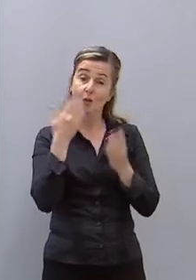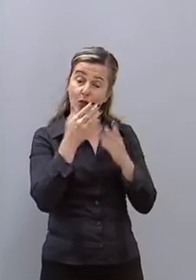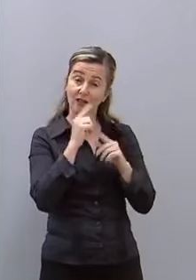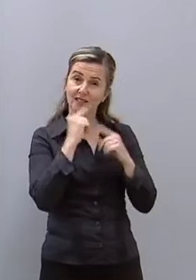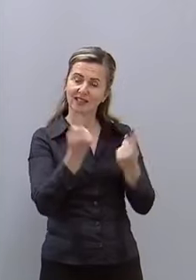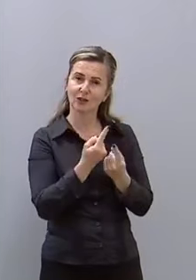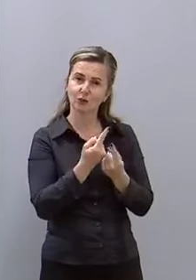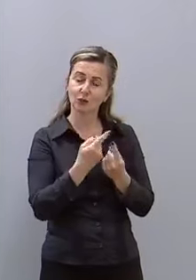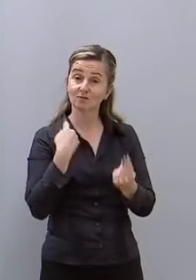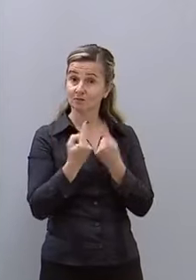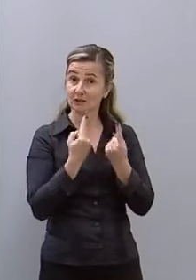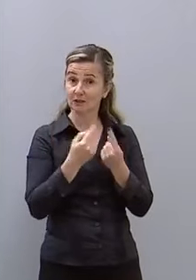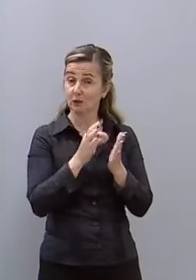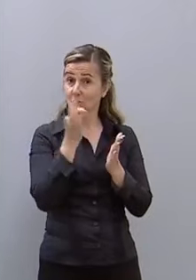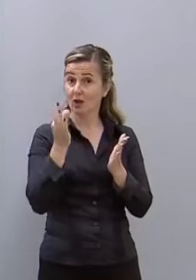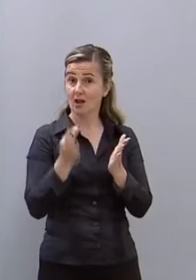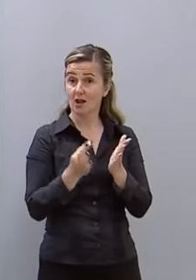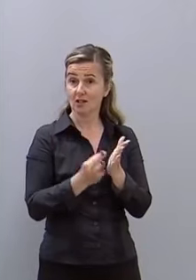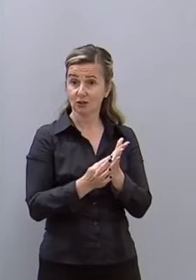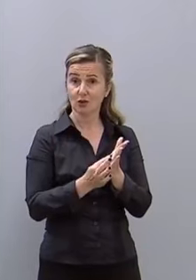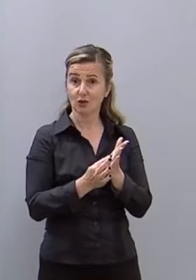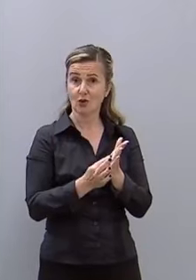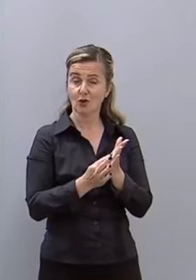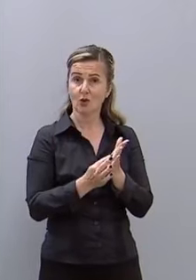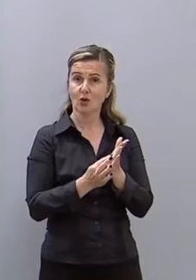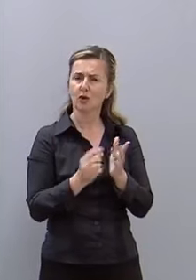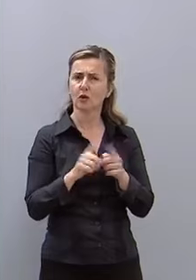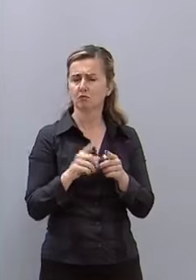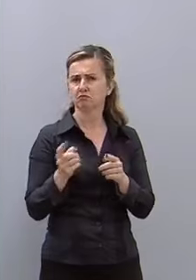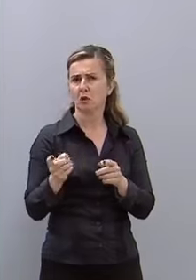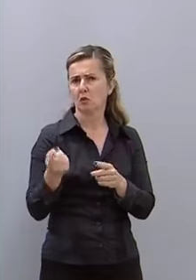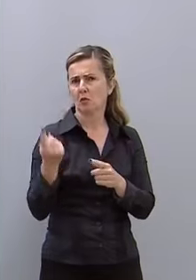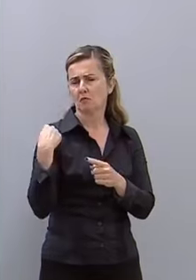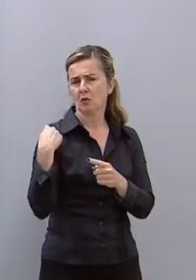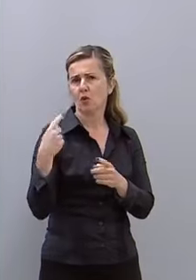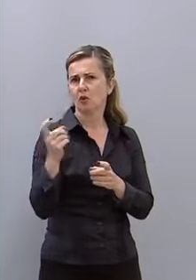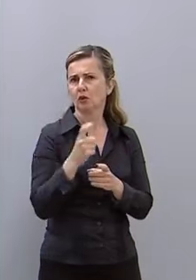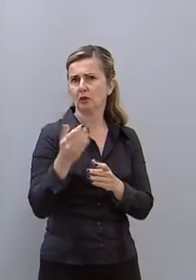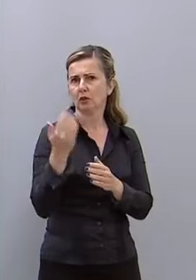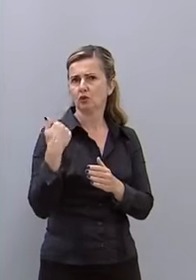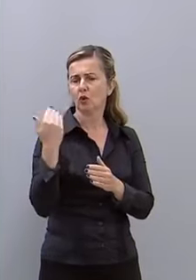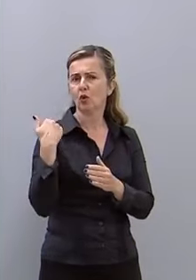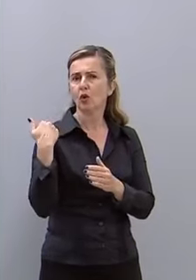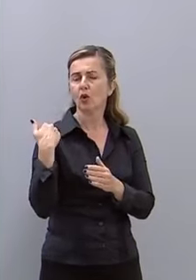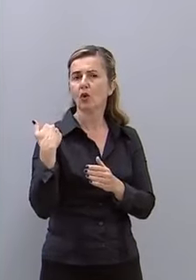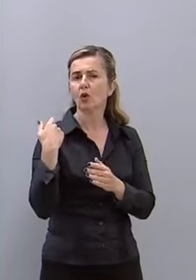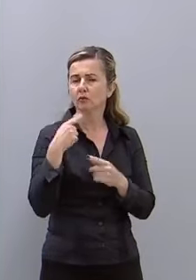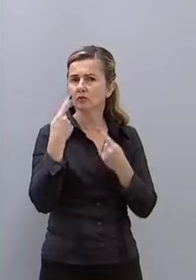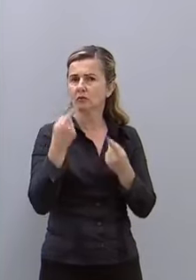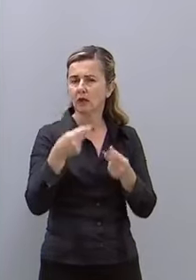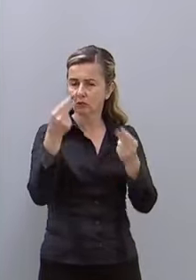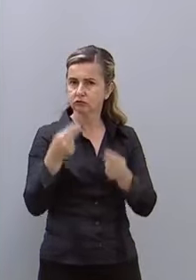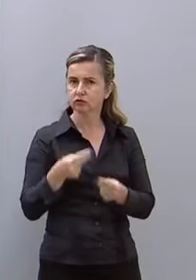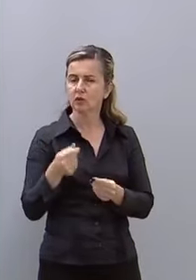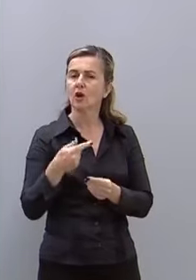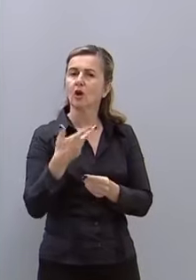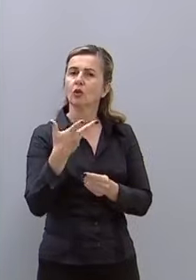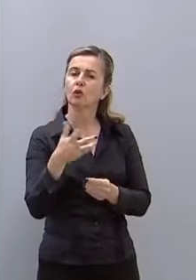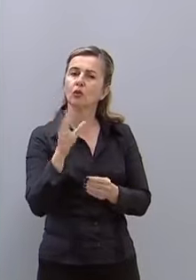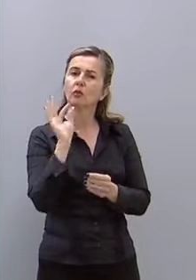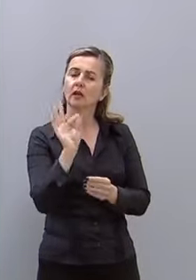la situazione ad oggi come appunto nelle ultimi giorni stiamo dando i numeri per quanto riguarda